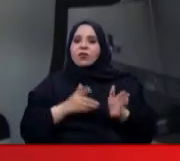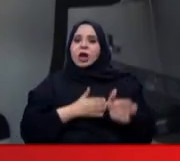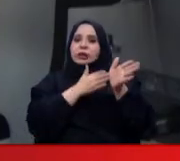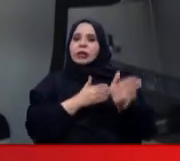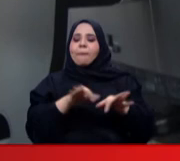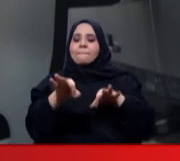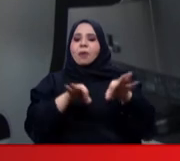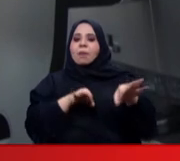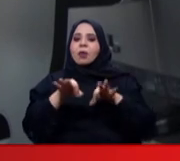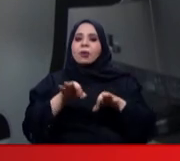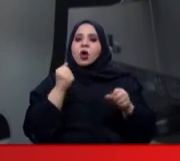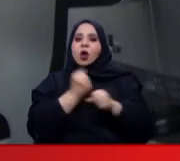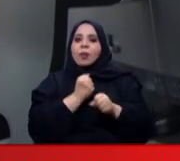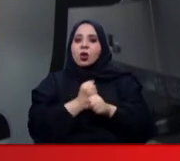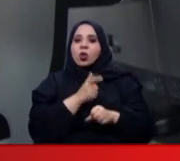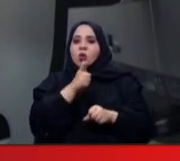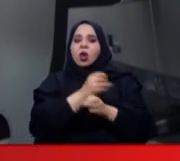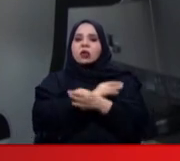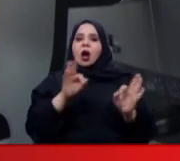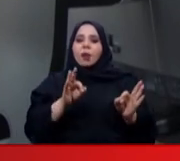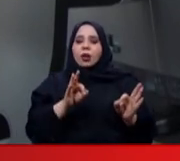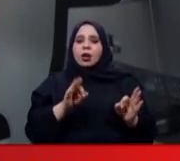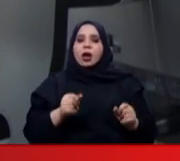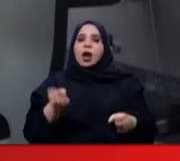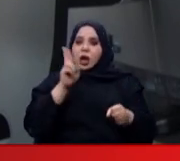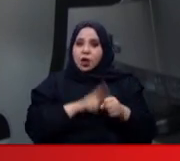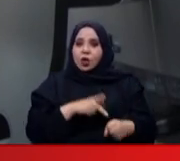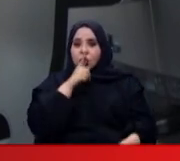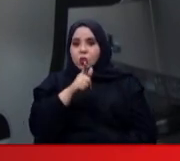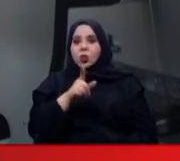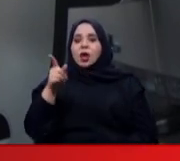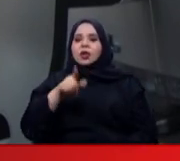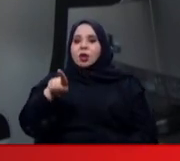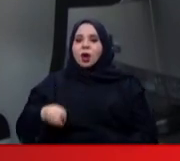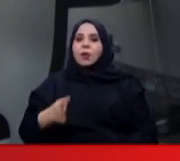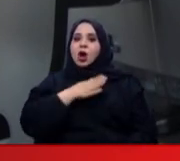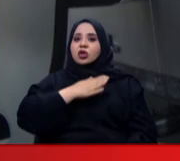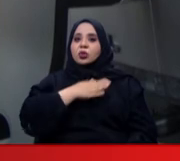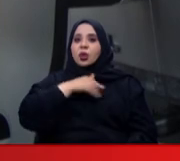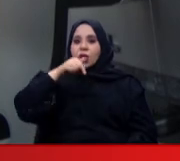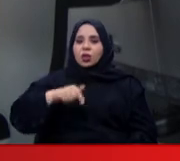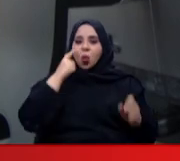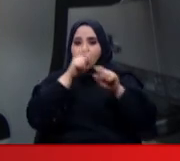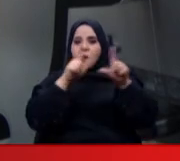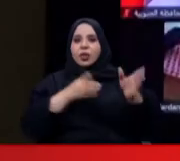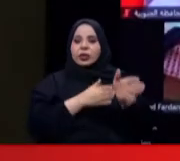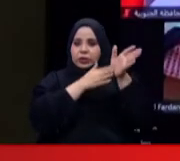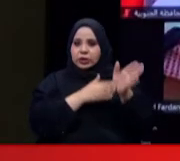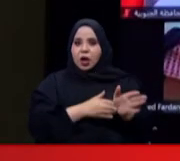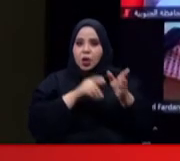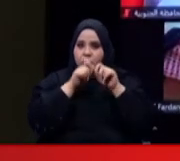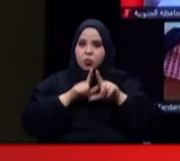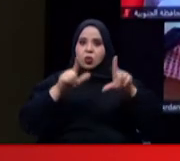وملتزمين بواجباتهم في كافة المواقع والظروف. وأشار معاليه لأن أيام عاشوراء هذا العام شهدت التزاما بالخطاب